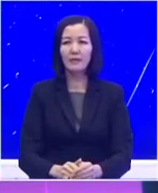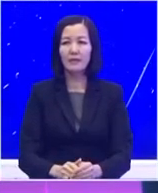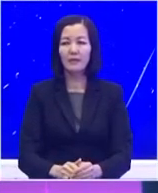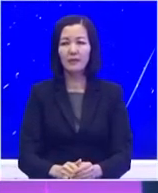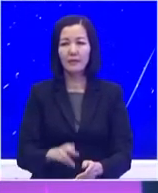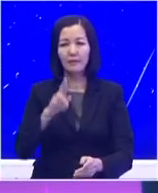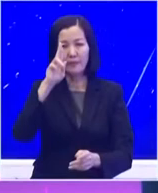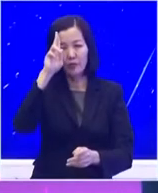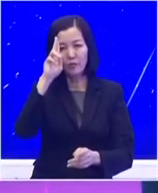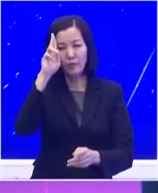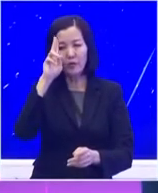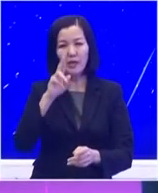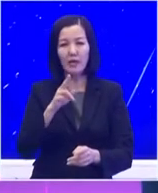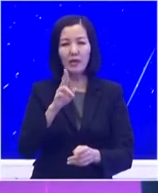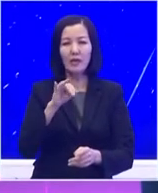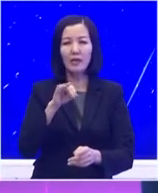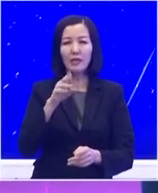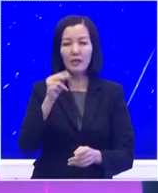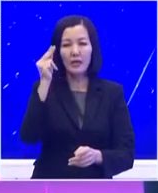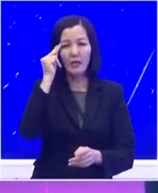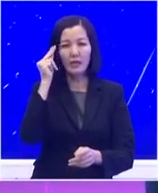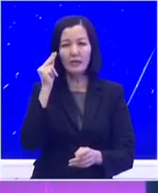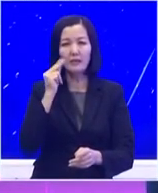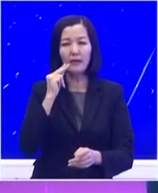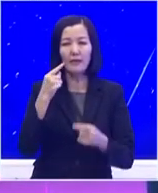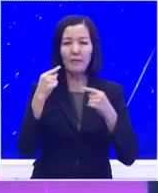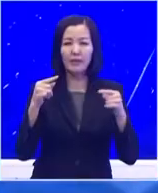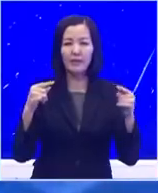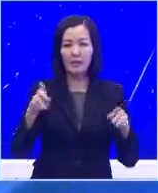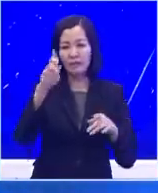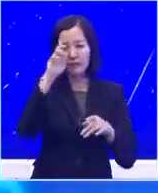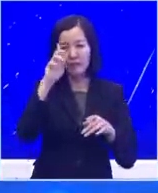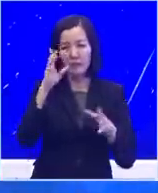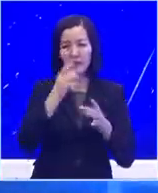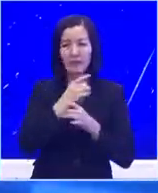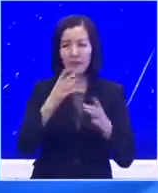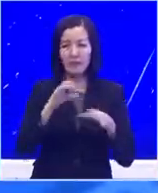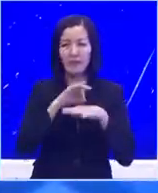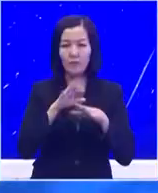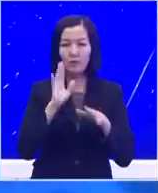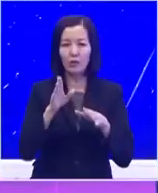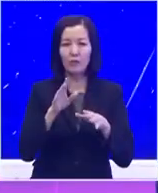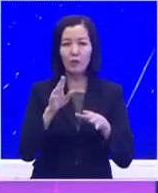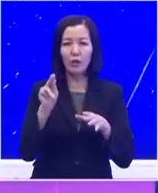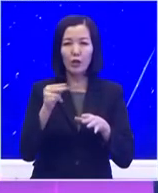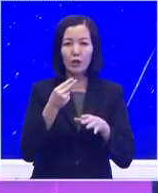Түркия, Иордания, Италия, Қытай, Египет, Болгария және басқа да елдерден өтеді. Сирия, Дамаск қаласындағы